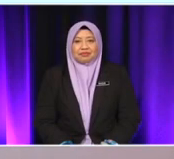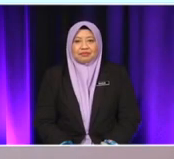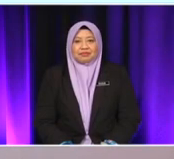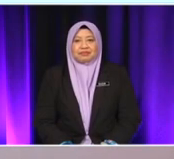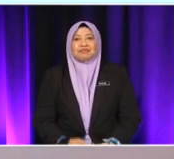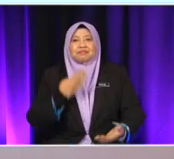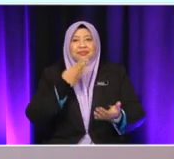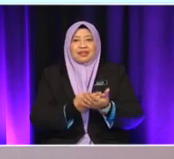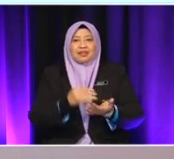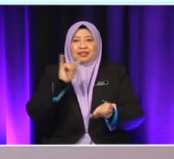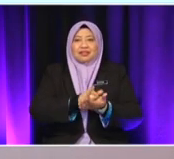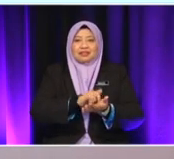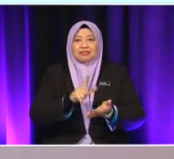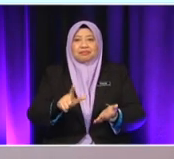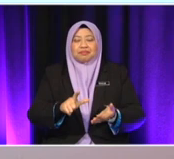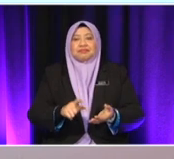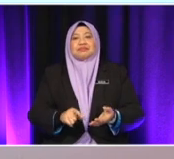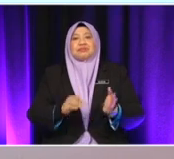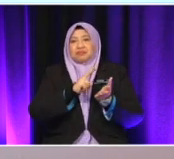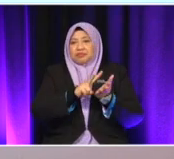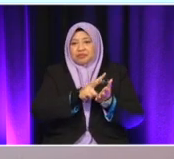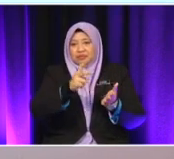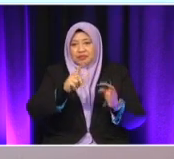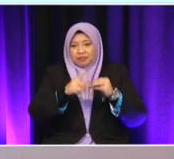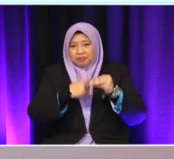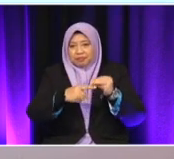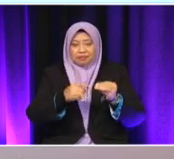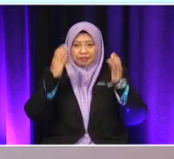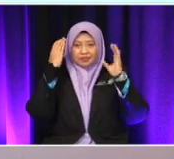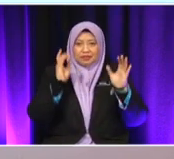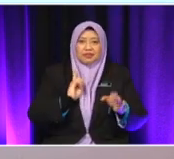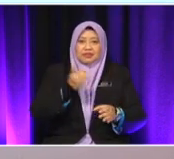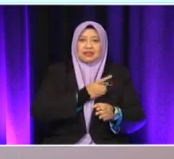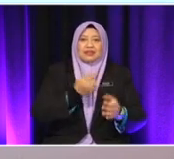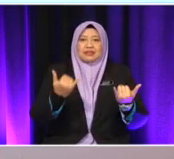baik itulah dia biodata guru gak kebersamaan hari ini kita persilahkan